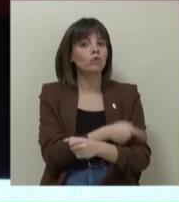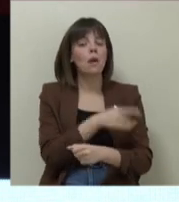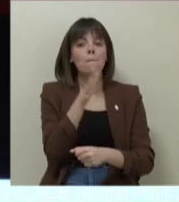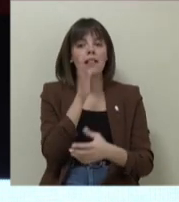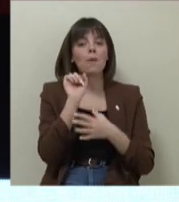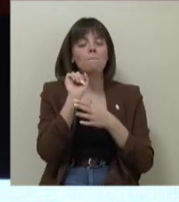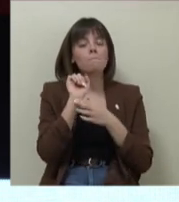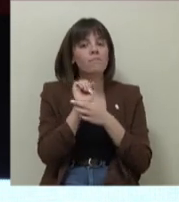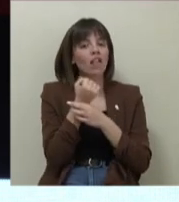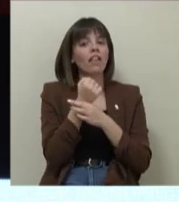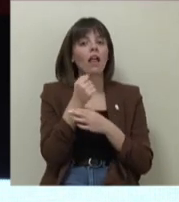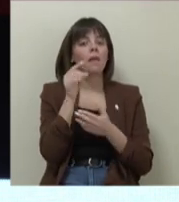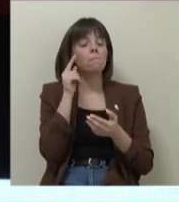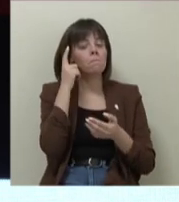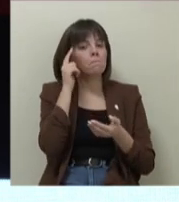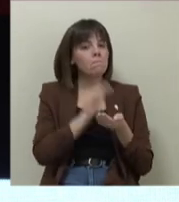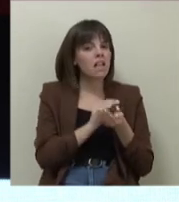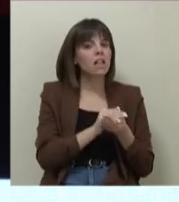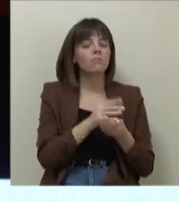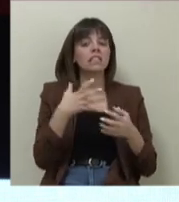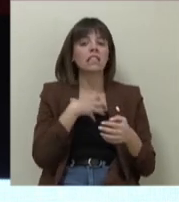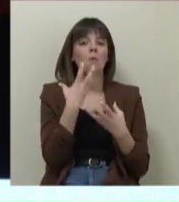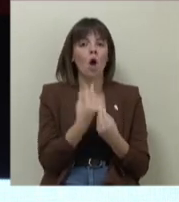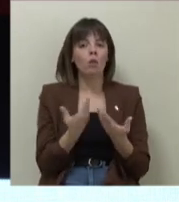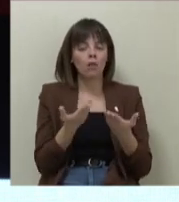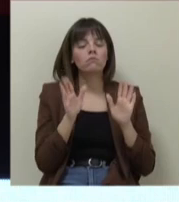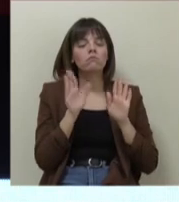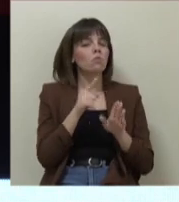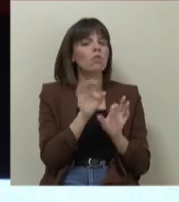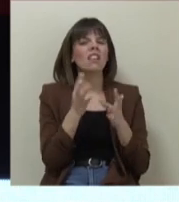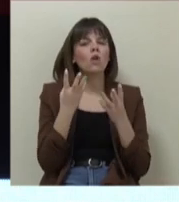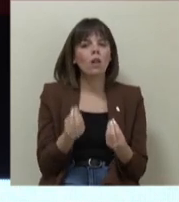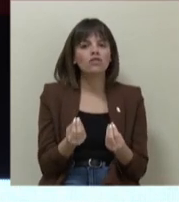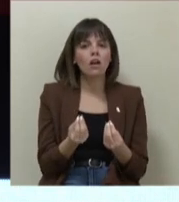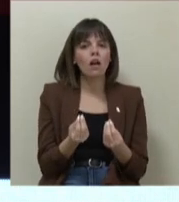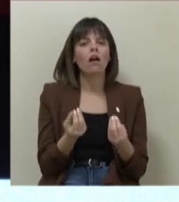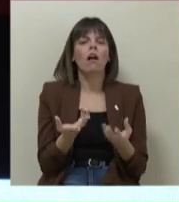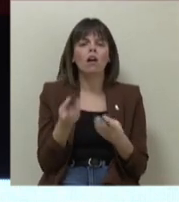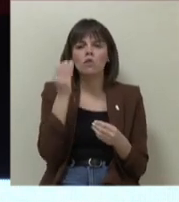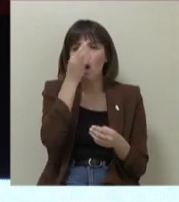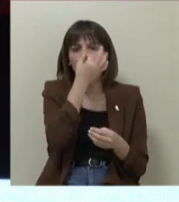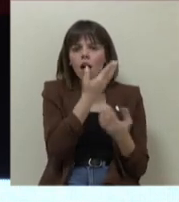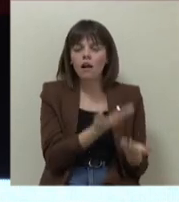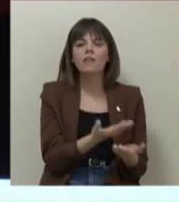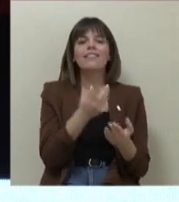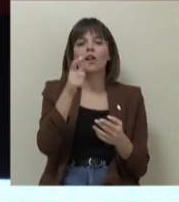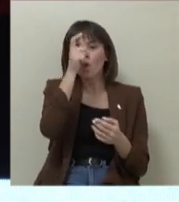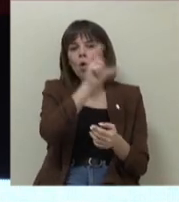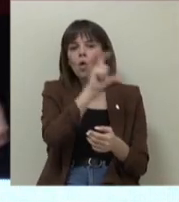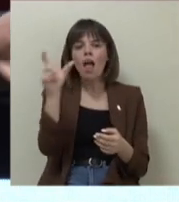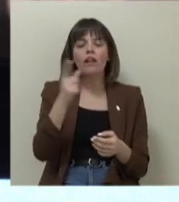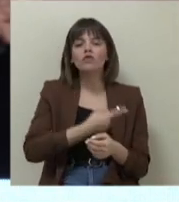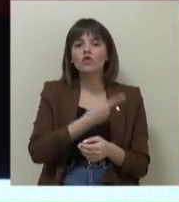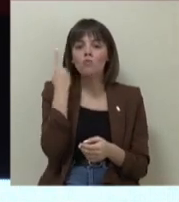bilgi, beceri ve birikime sahip olmalı. Peki o nasıl olacak? Gayet basit. Türkiye